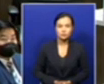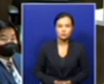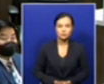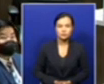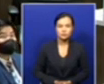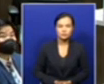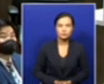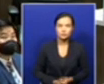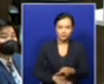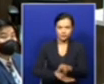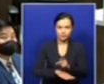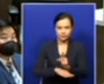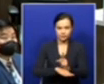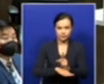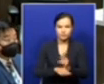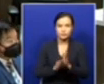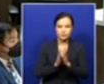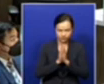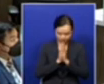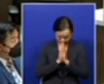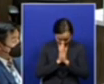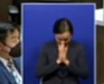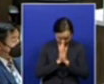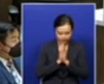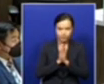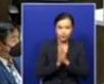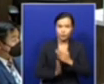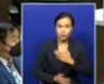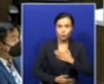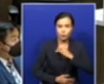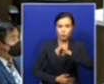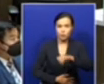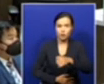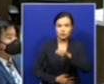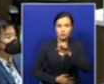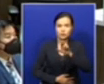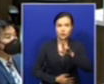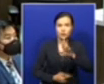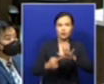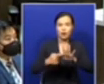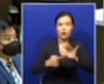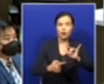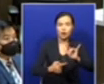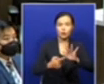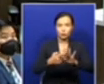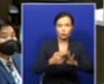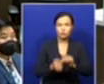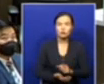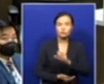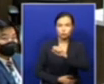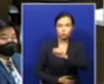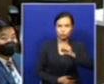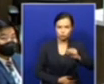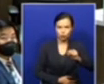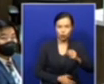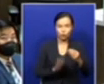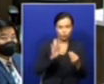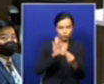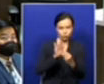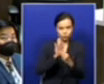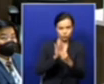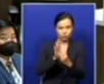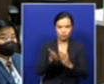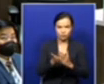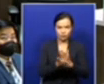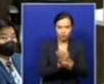ราบเรียนท่านประธานที่เคารพครับกระผมจิรายุห่วงทรัพย์สมาชิกสภาผู้แทนราษฎรกรุงเทพมหานครเข